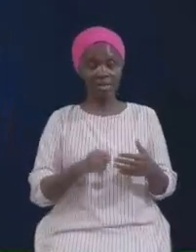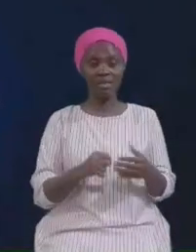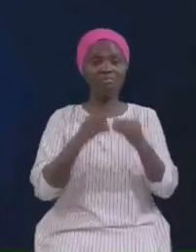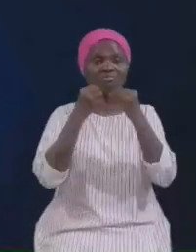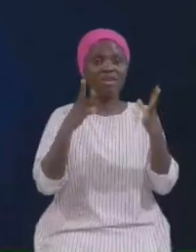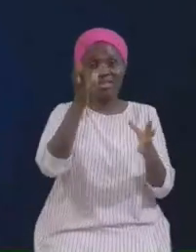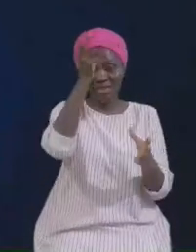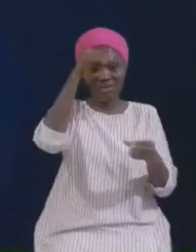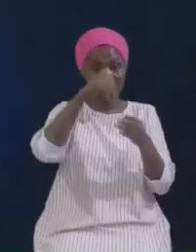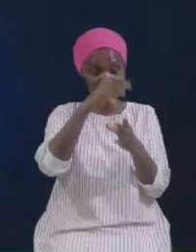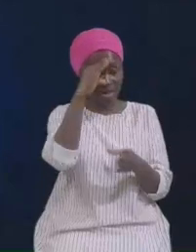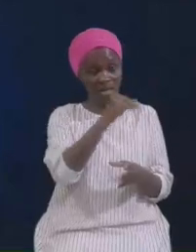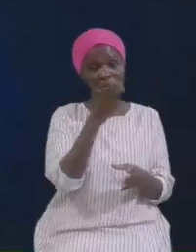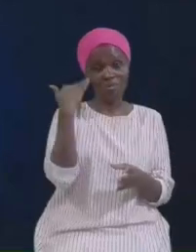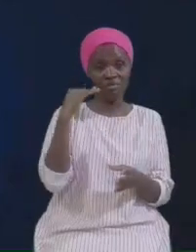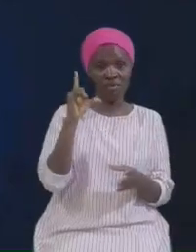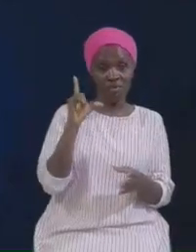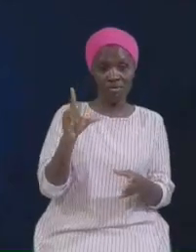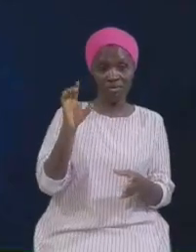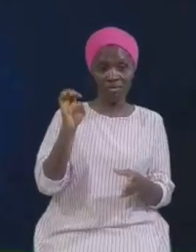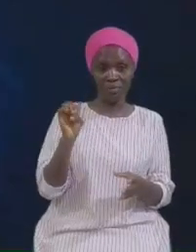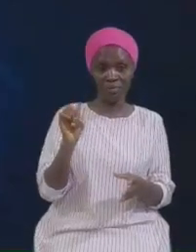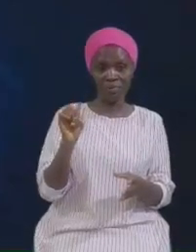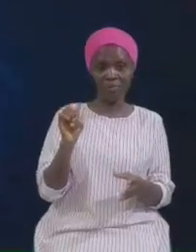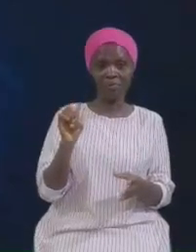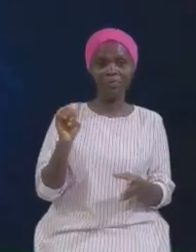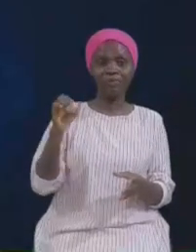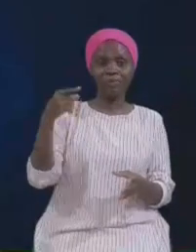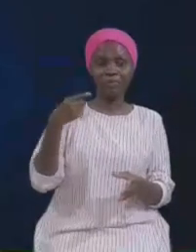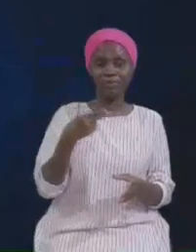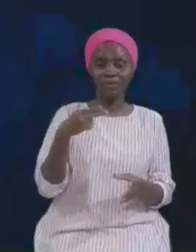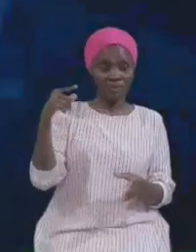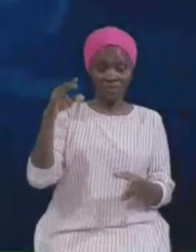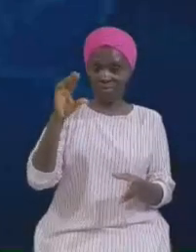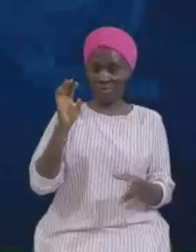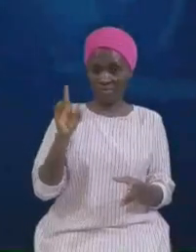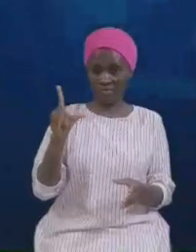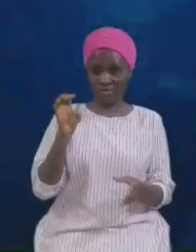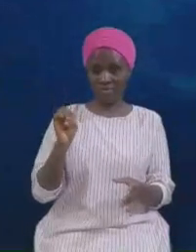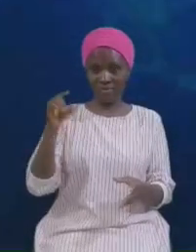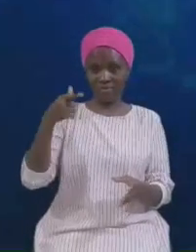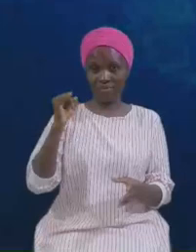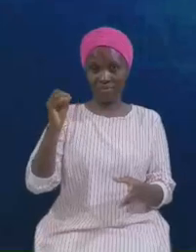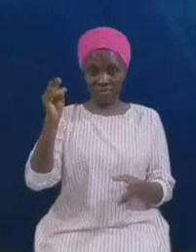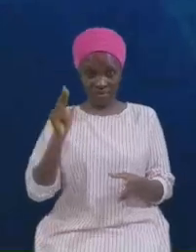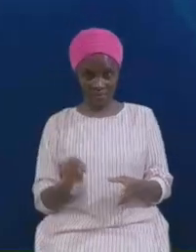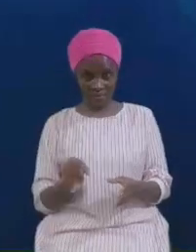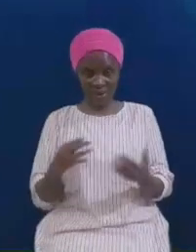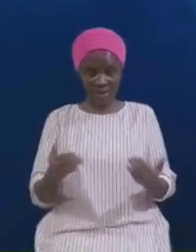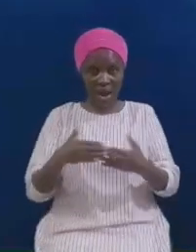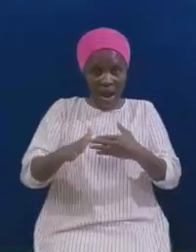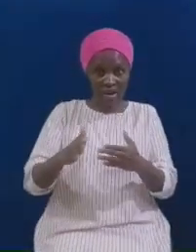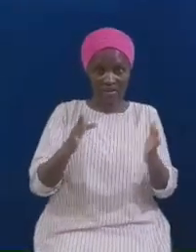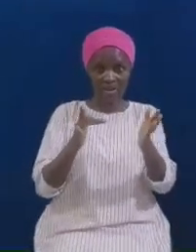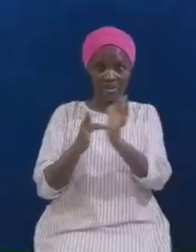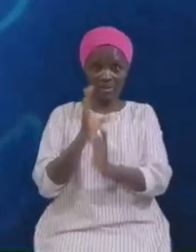légion après que Christ ait parlé, après que Christ a commandé, après que la parole d'autorité